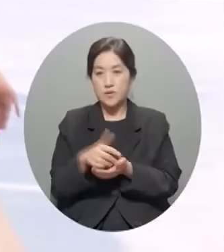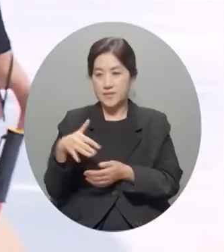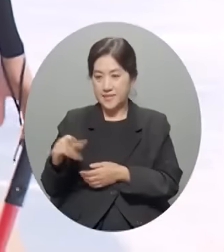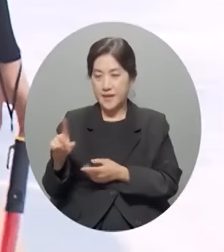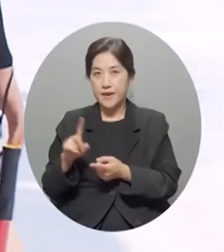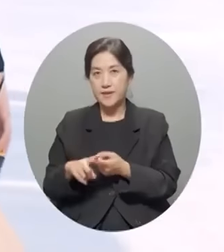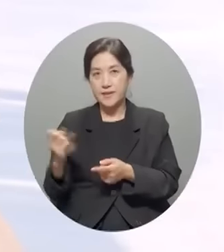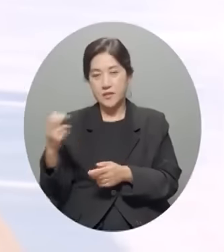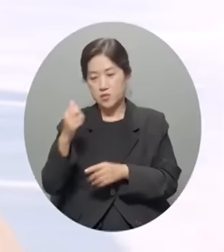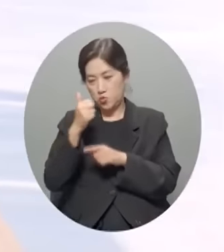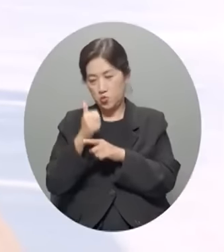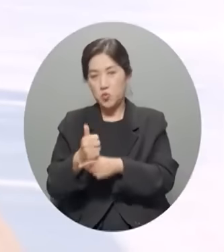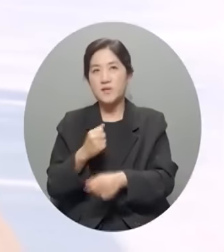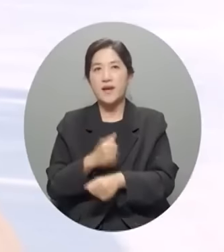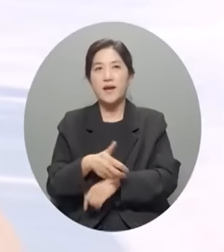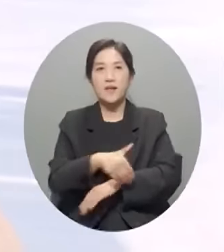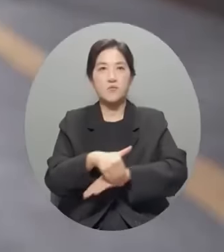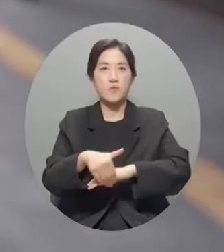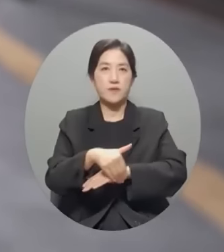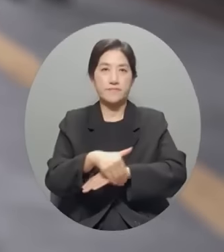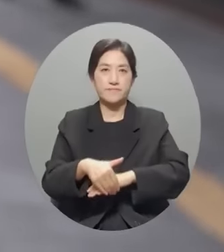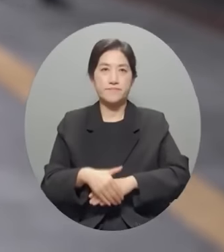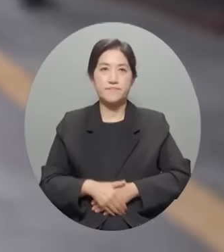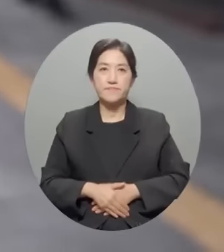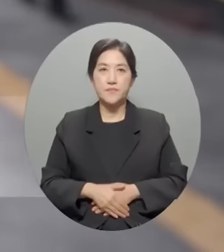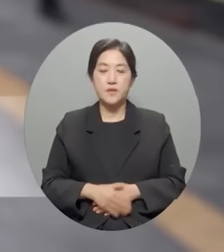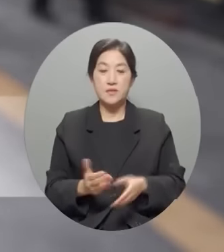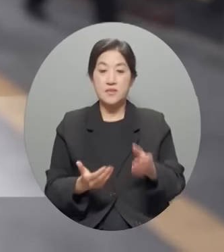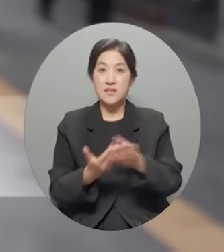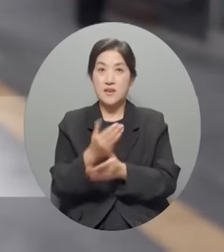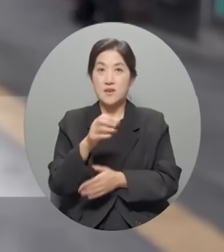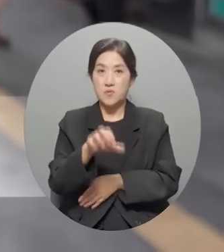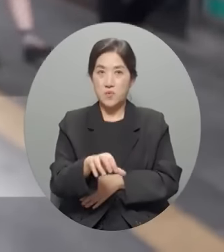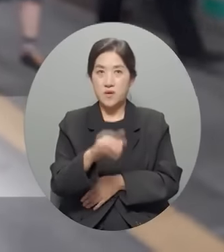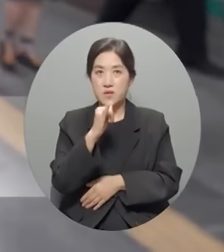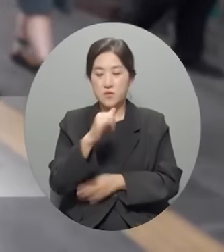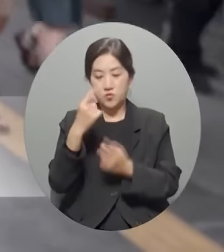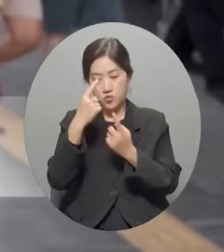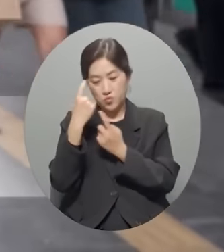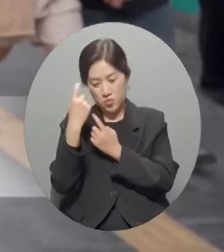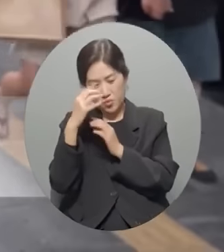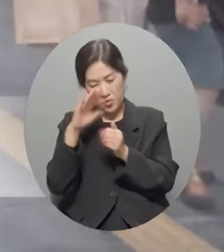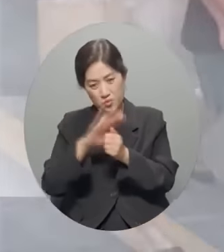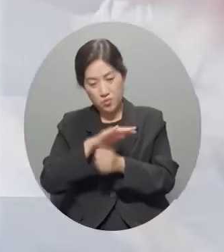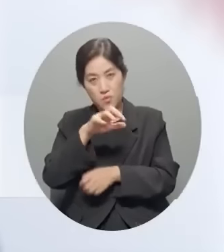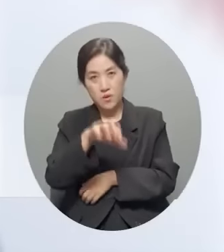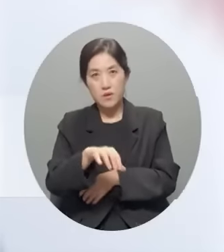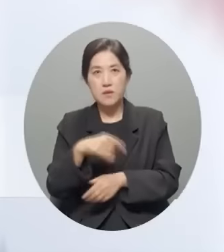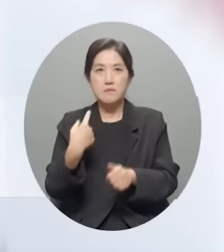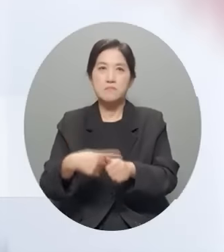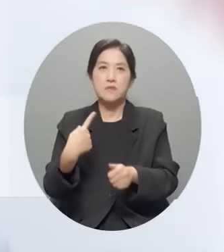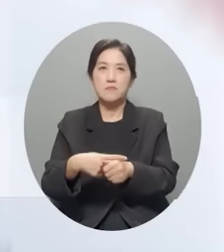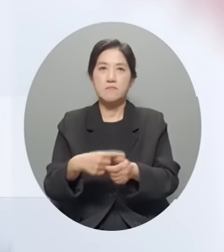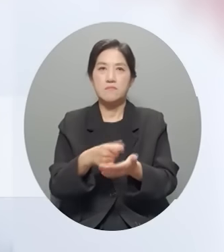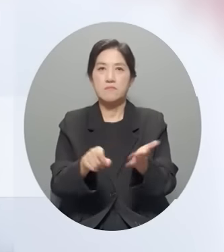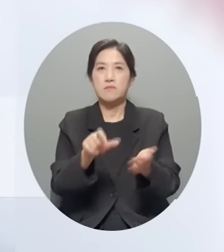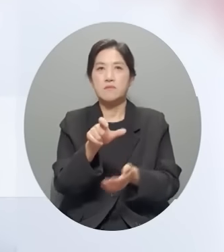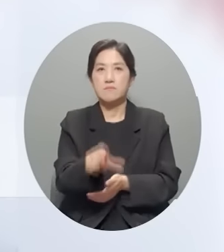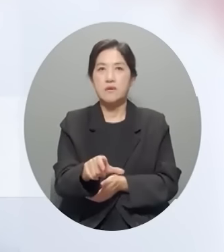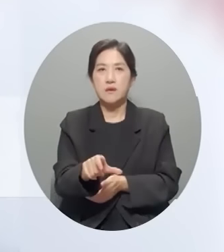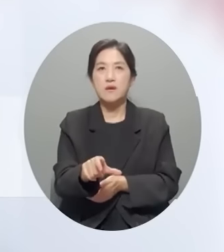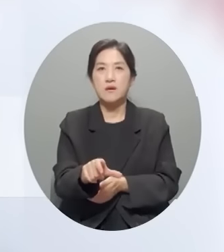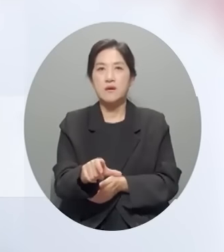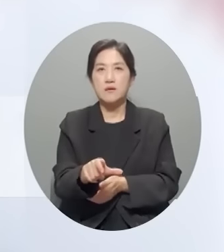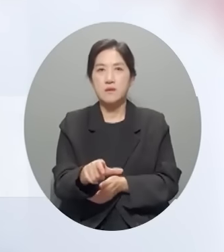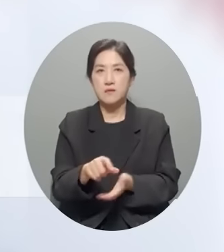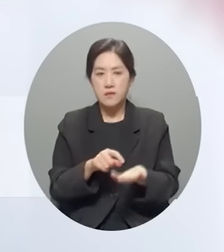대한 재조사에 나설 계획입니다. 한편 사고 현장에 마련된 추모 공간에 피해자들을 조롱하는 쪽지가 놓인 사실이